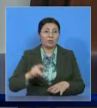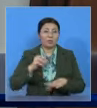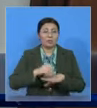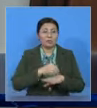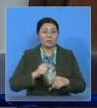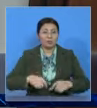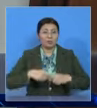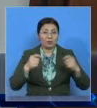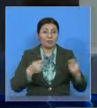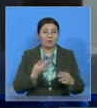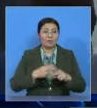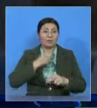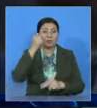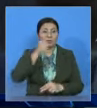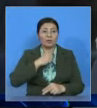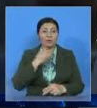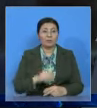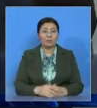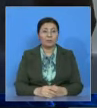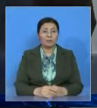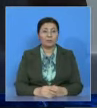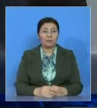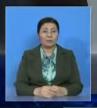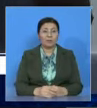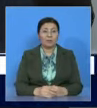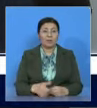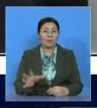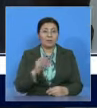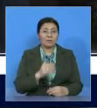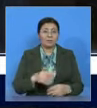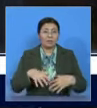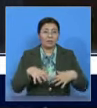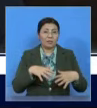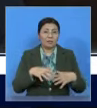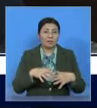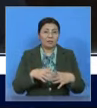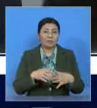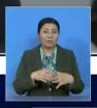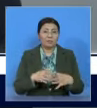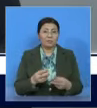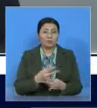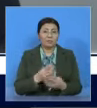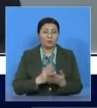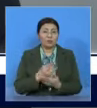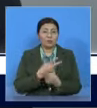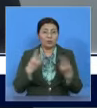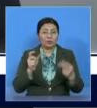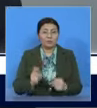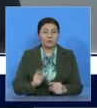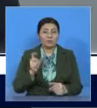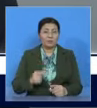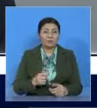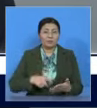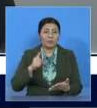открыли в текущем году. Все коррупционные риски должны быть минимизированы, и услуги, которые оказываются населению, должны